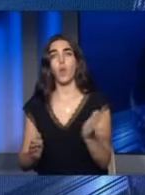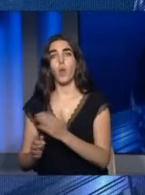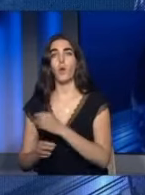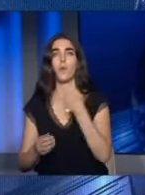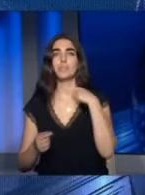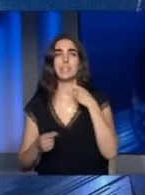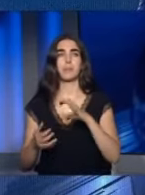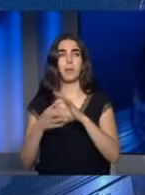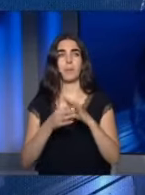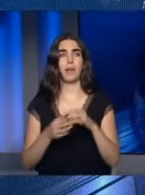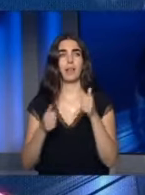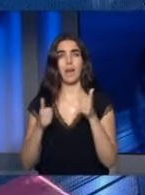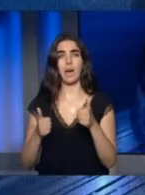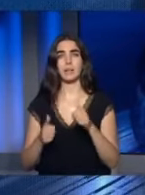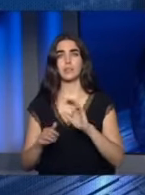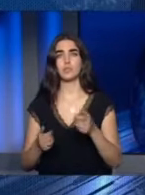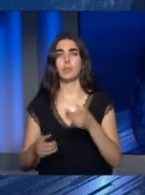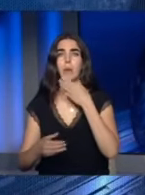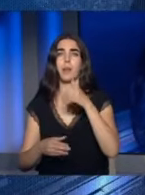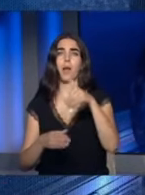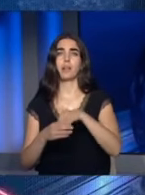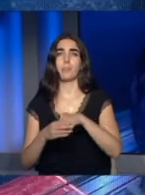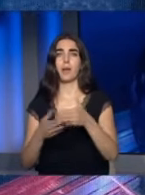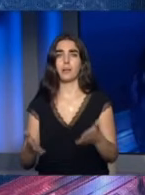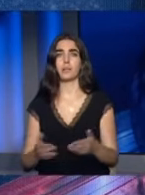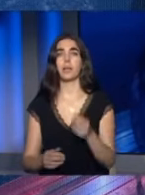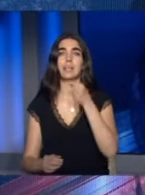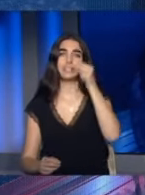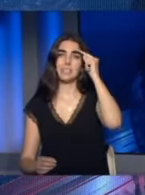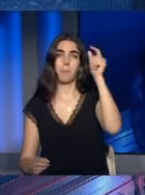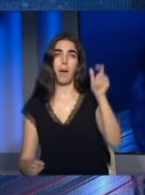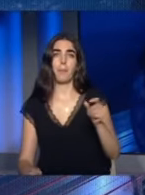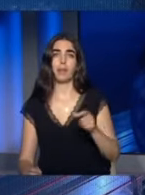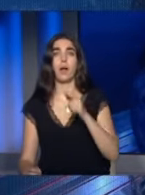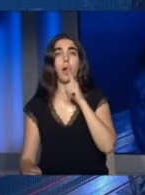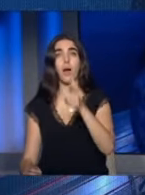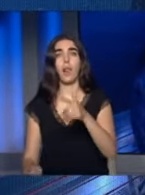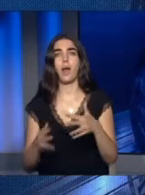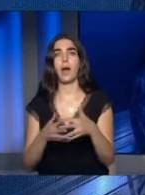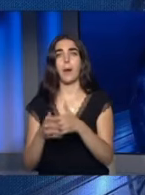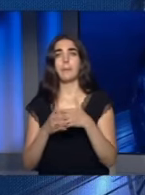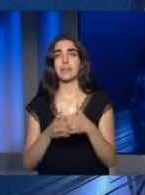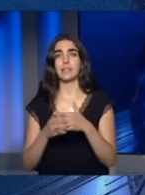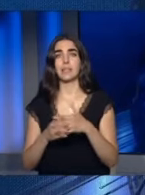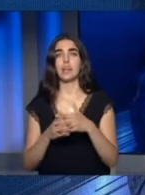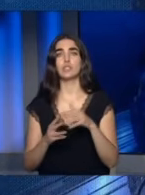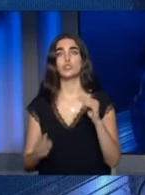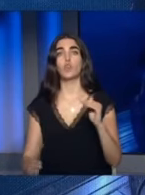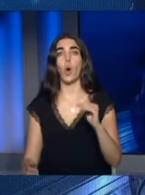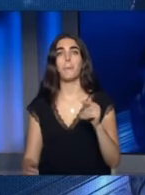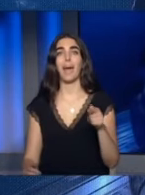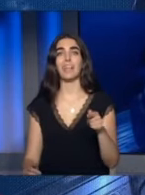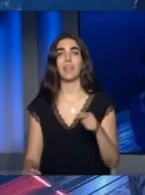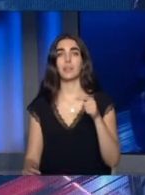اننا الان اشد تمسكا بخيار وهو الوزير فرنجي مرشحا للرئاسه حمادي اضاف ان الرئيس